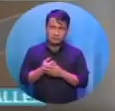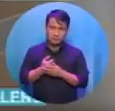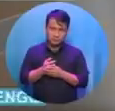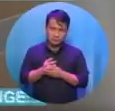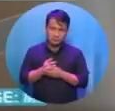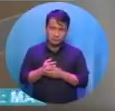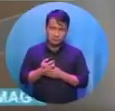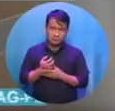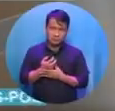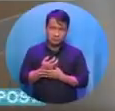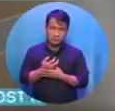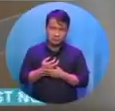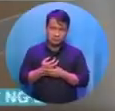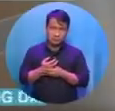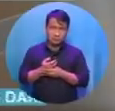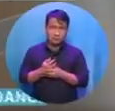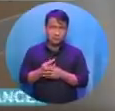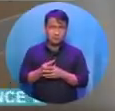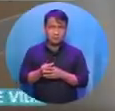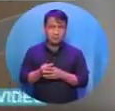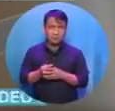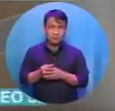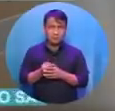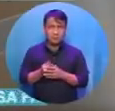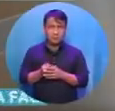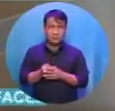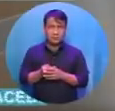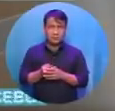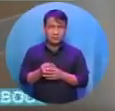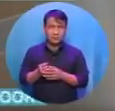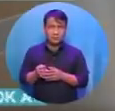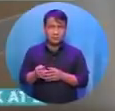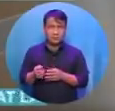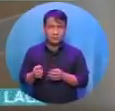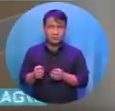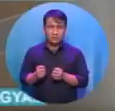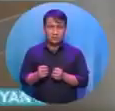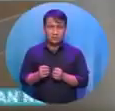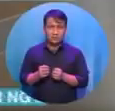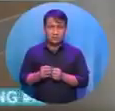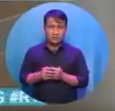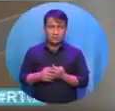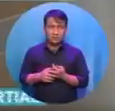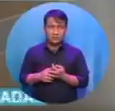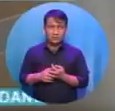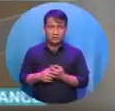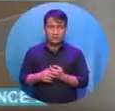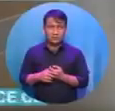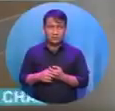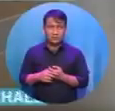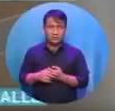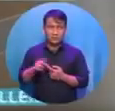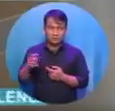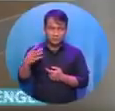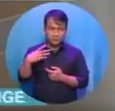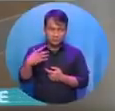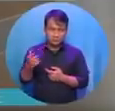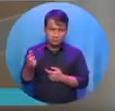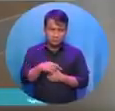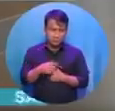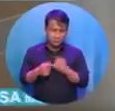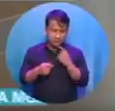Okay. Ang hirap kasi sa inyo, very convenient palagi sa Attorney Garrett. Dapat, meron natin muna makausap na iba. Huwag